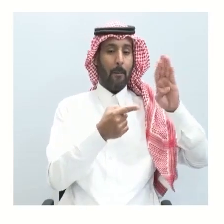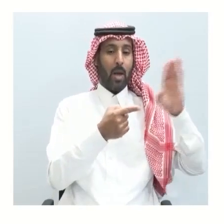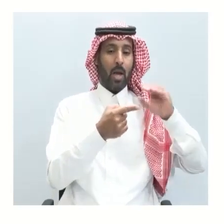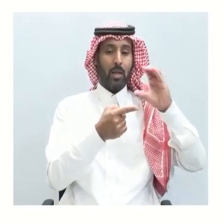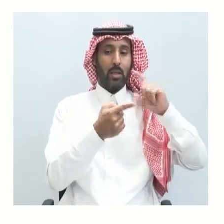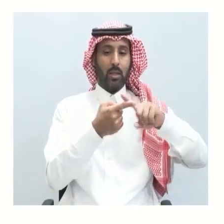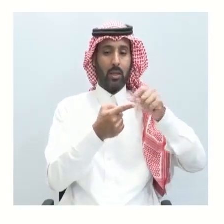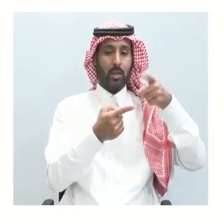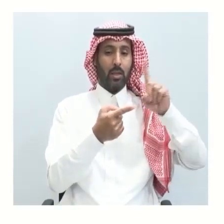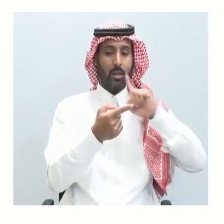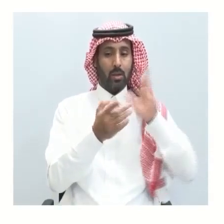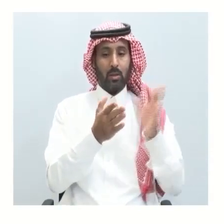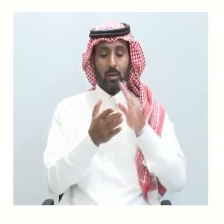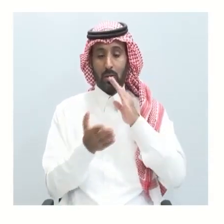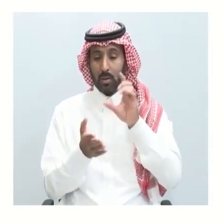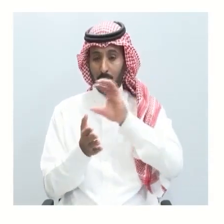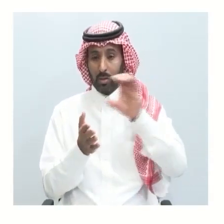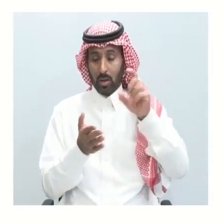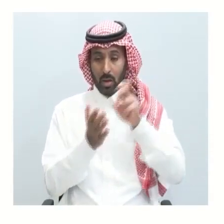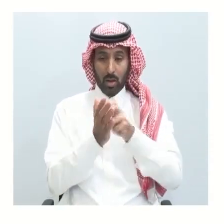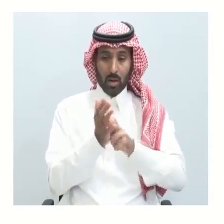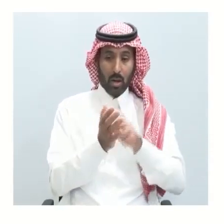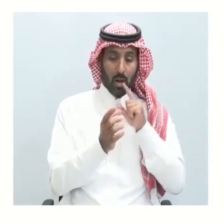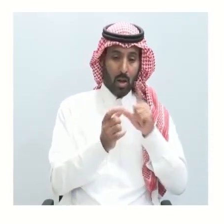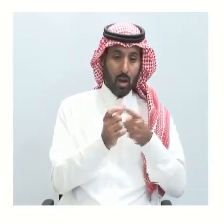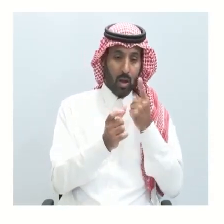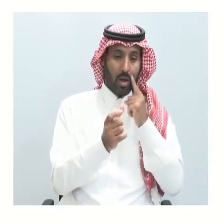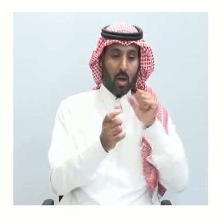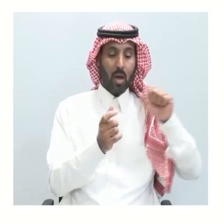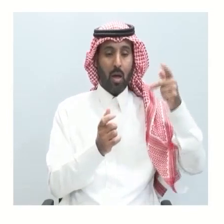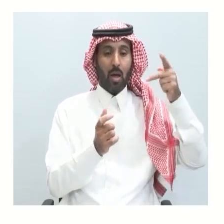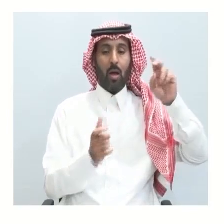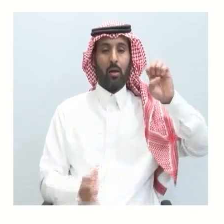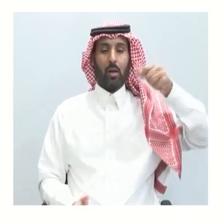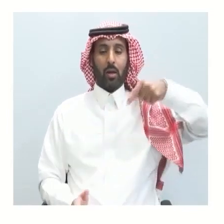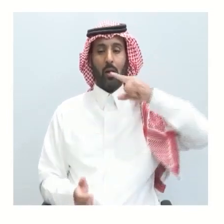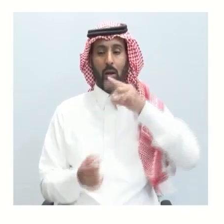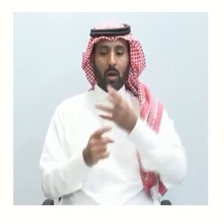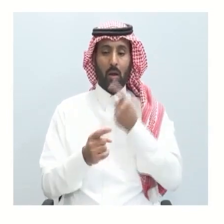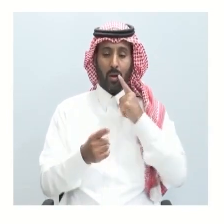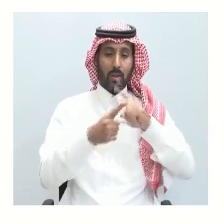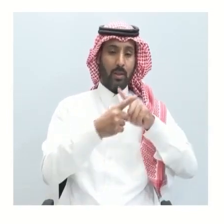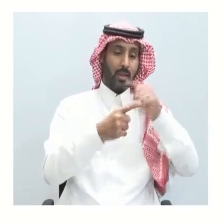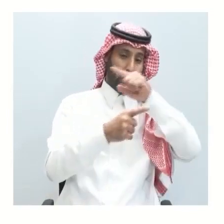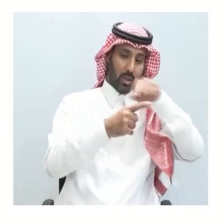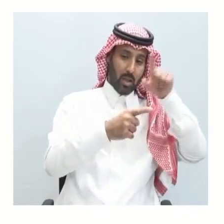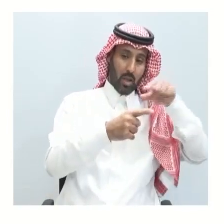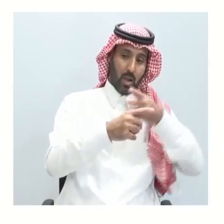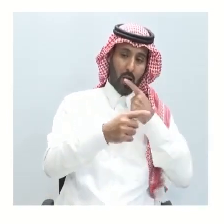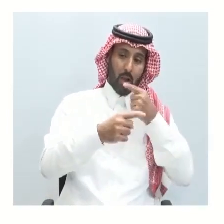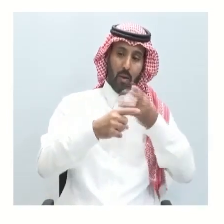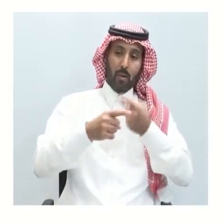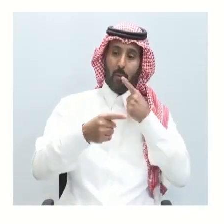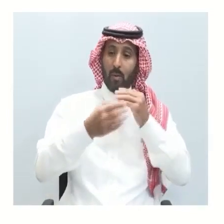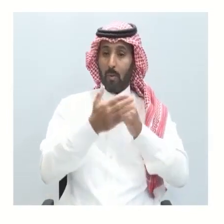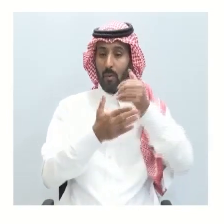الخاص بالاتزان الكيميائي، حيث يساوي الكي اي كيو تساوي حاصل ضرب تراكيز المواد الناتجة